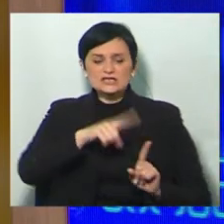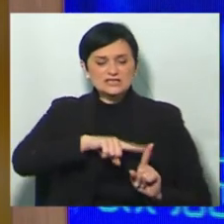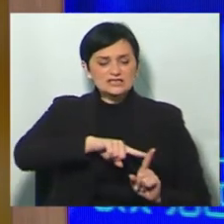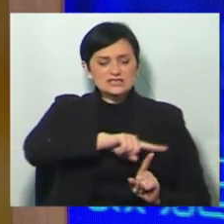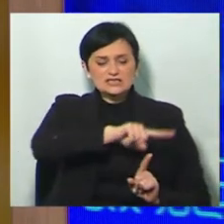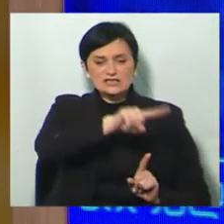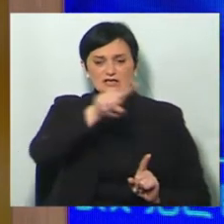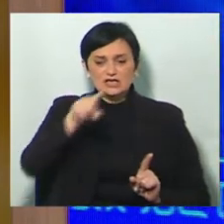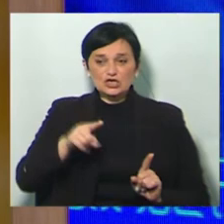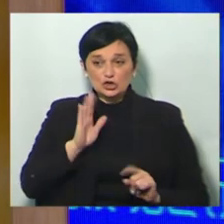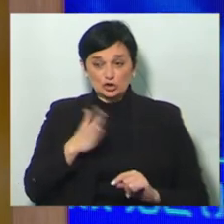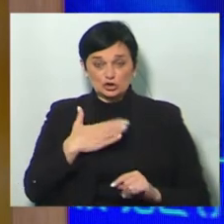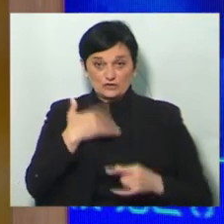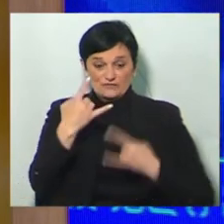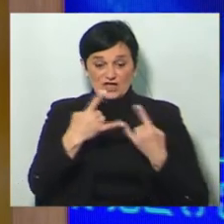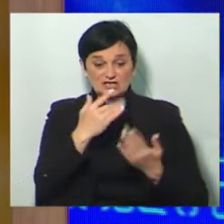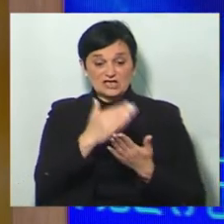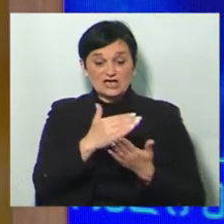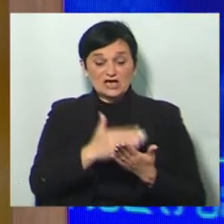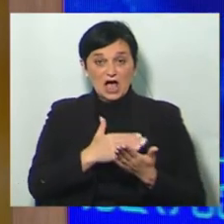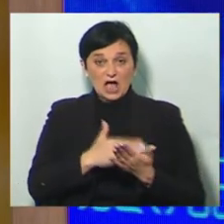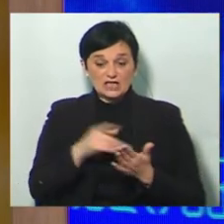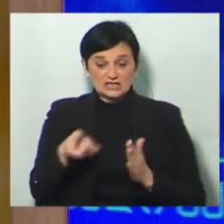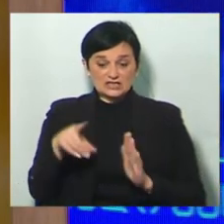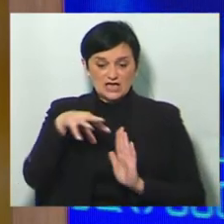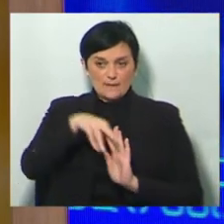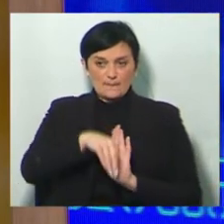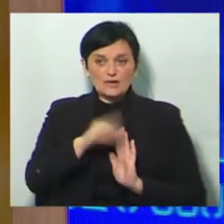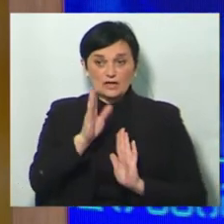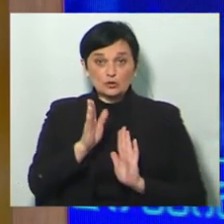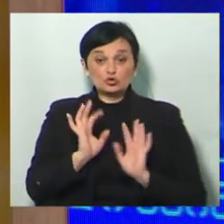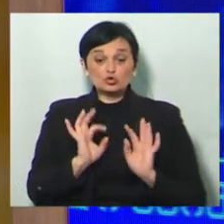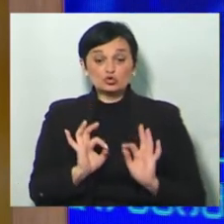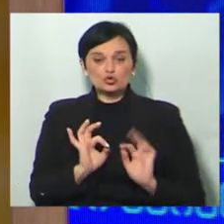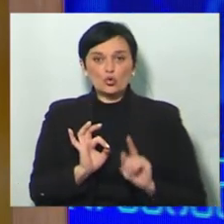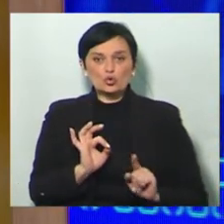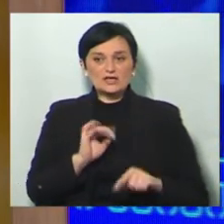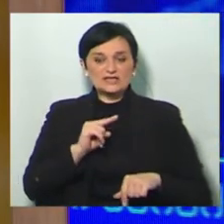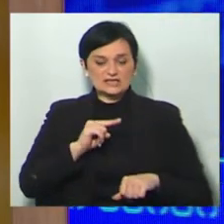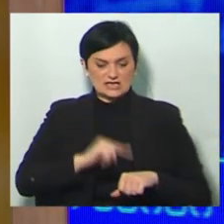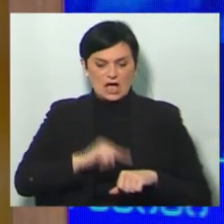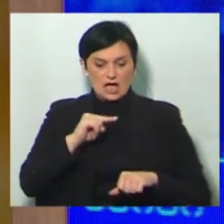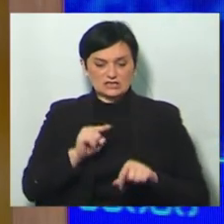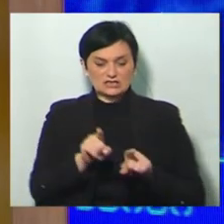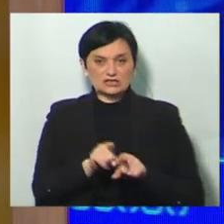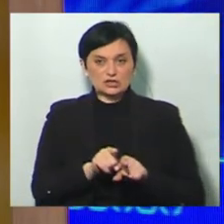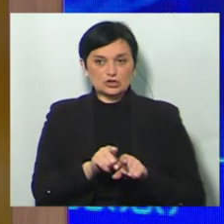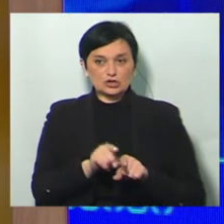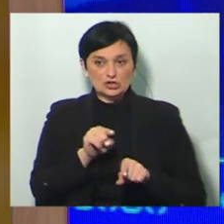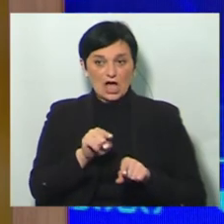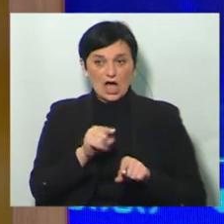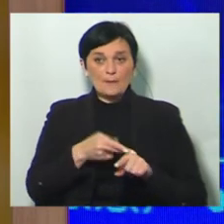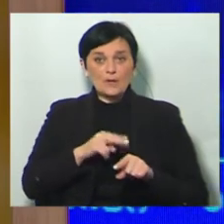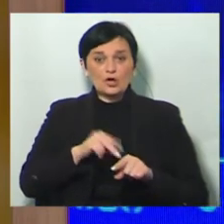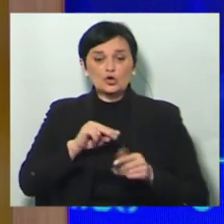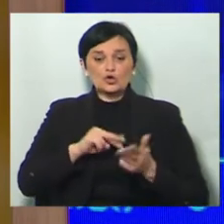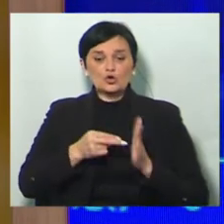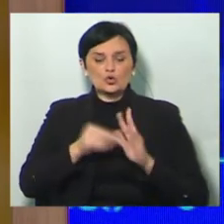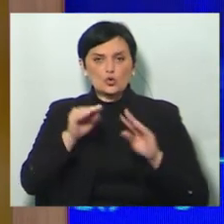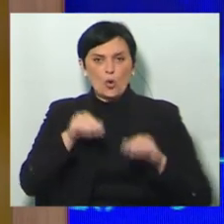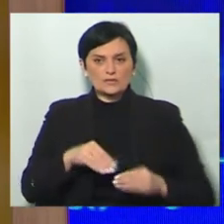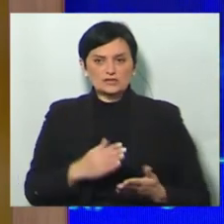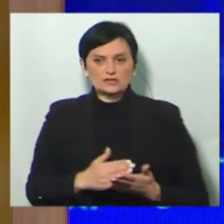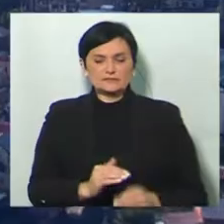განმავლობაში იქნება ჩვენი გადაცემის შემადგენელი ნაწილი, სწორედ ამ განცდით და აი ამ კონცეფციით არის